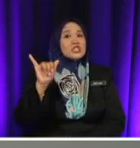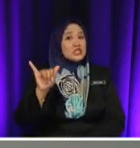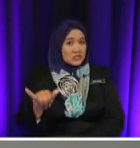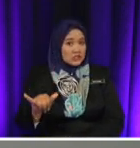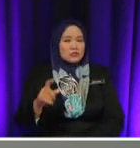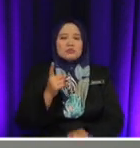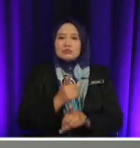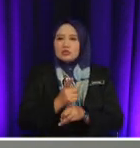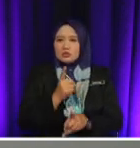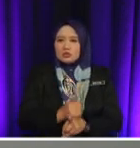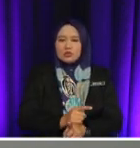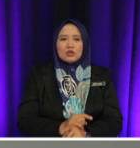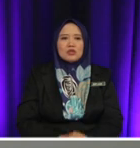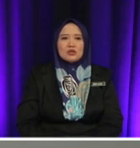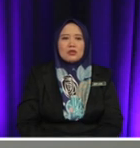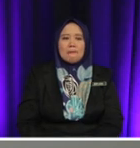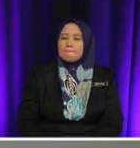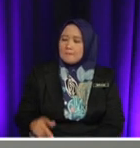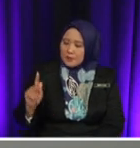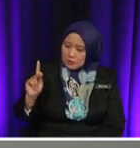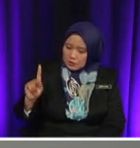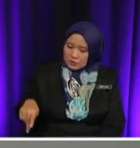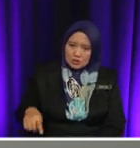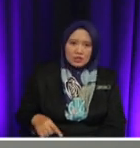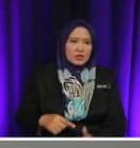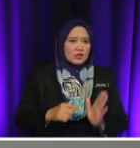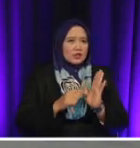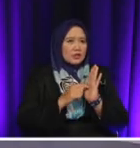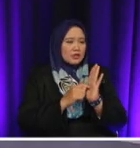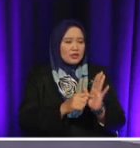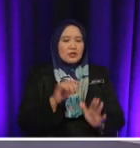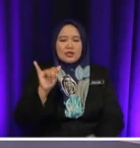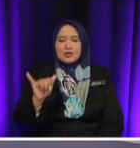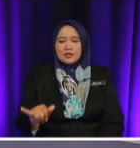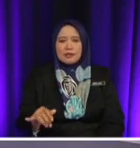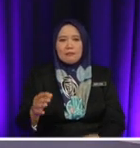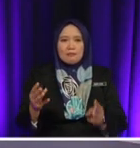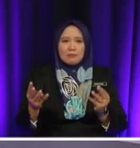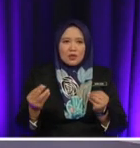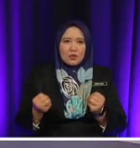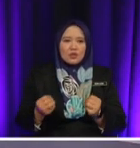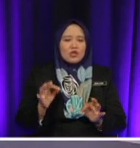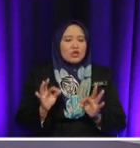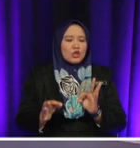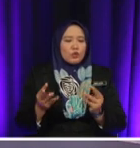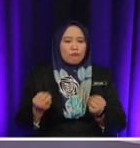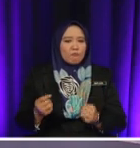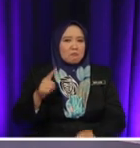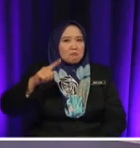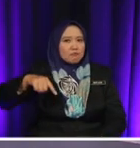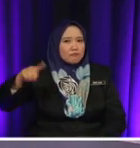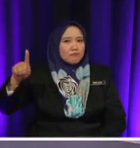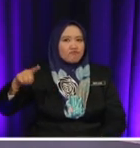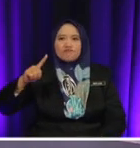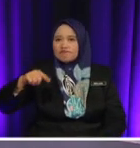murid-murid di rumah pastikan tanda mengikut tanda yang dikehendaki dia suruh tanda right tandalah right Jangan pergi